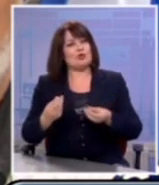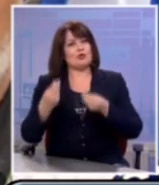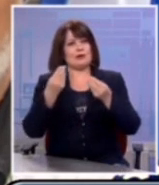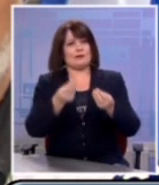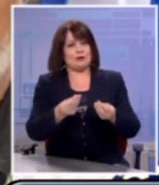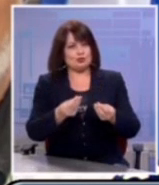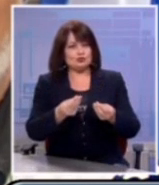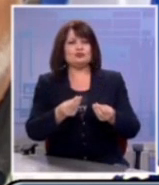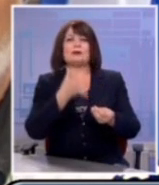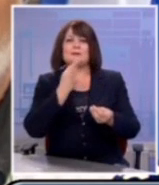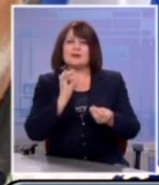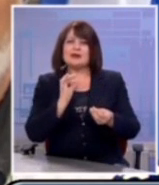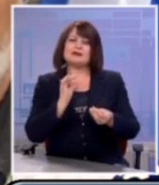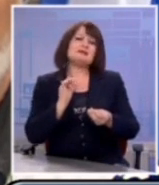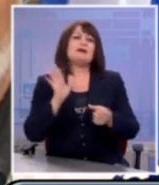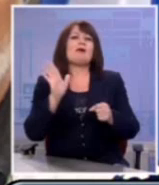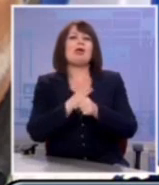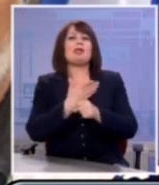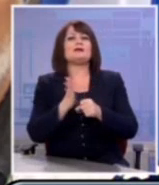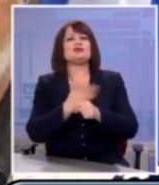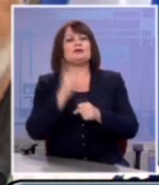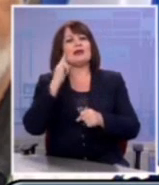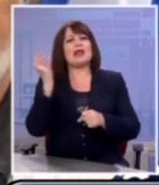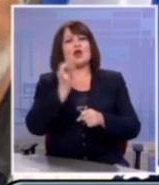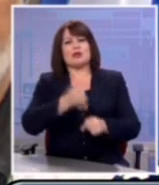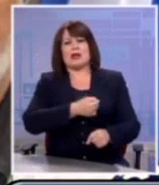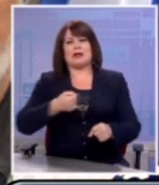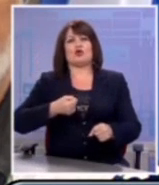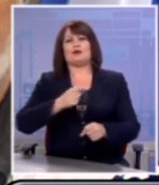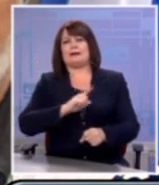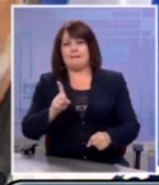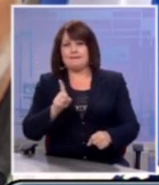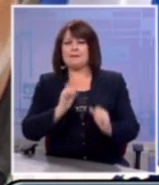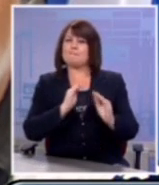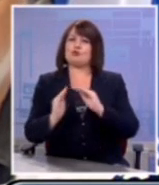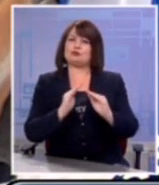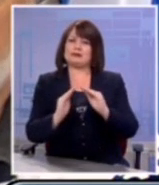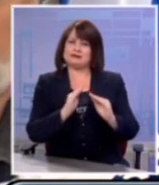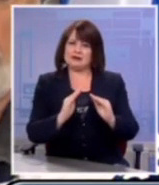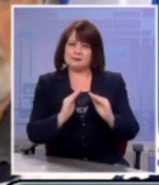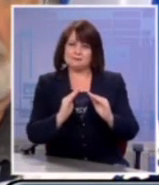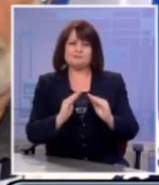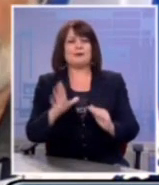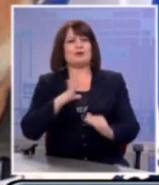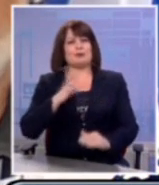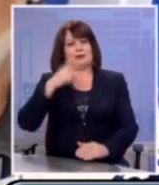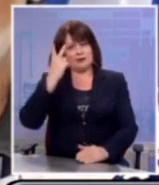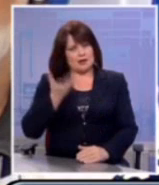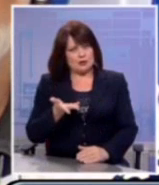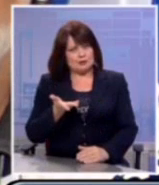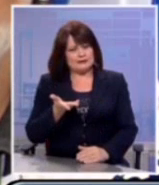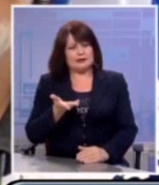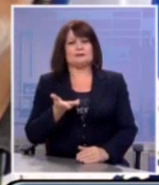να εγκαταληφθεί η καταστροφική λογική της λιτότητας και να προστατευθούν τα ανθρώπινα